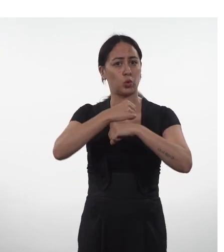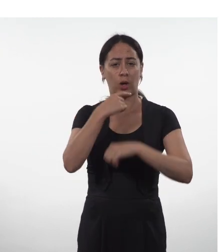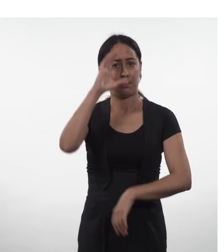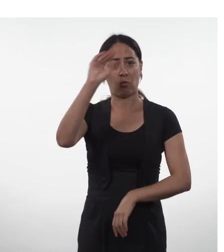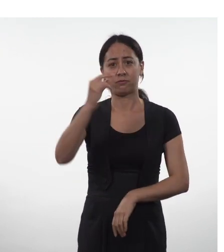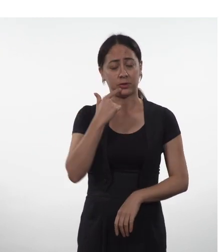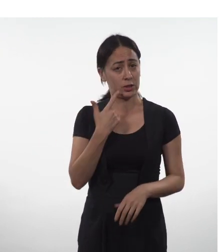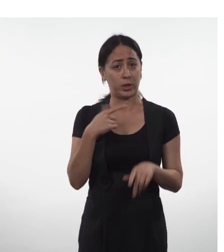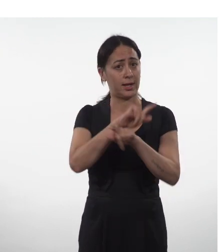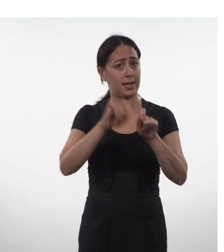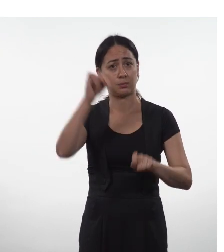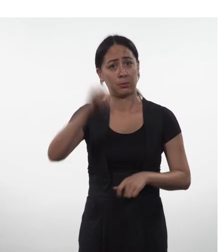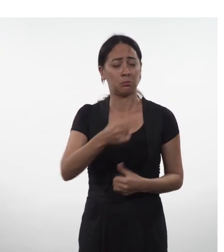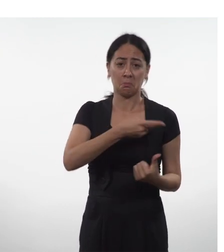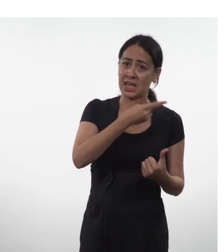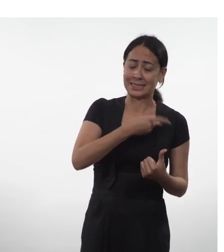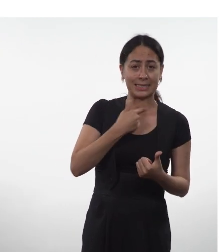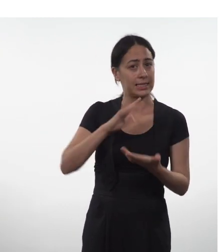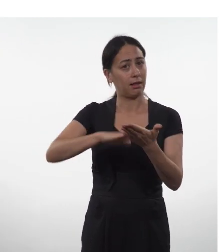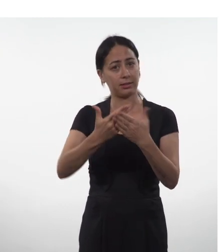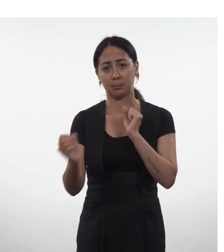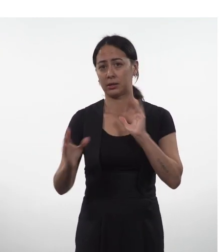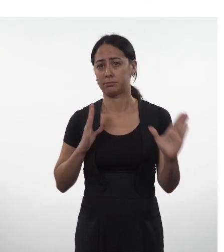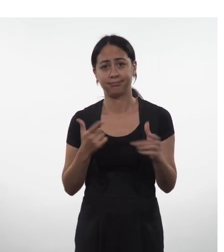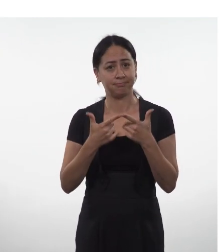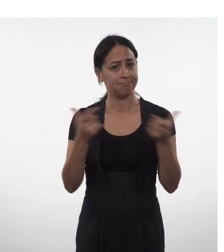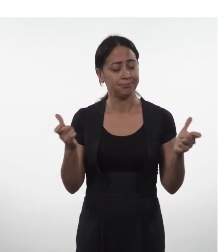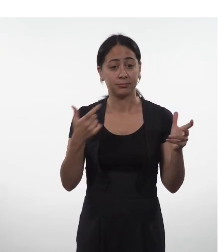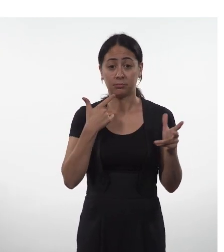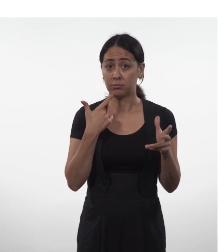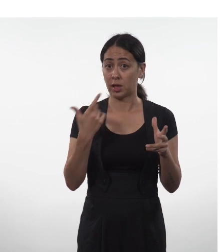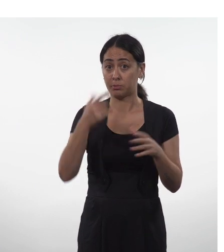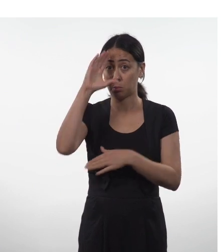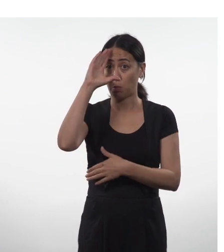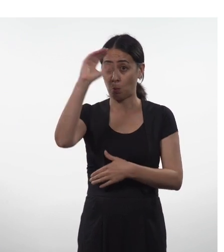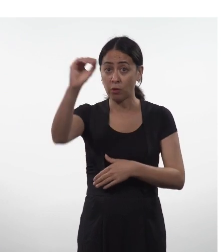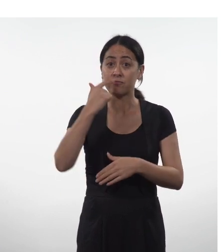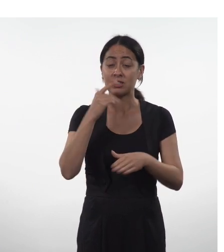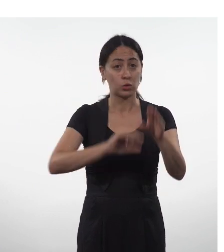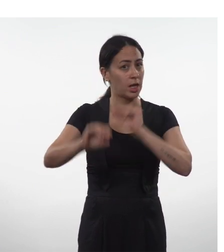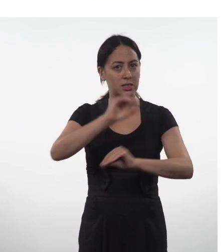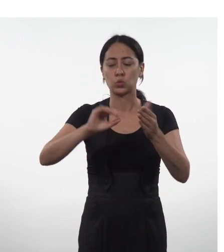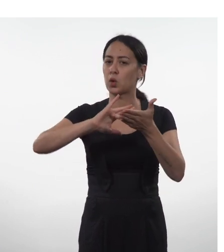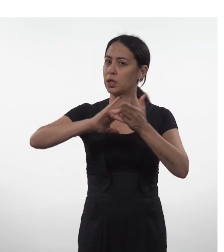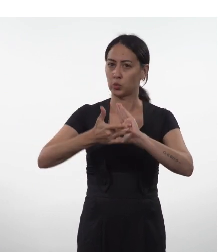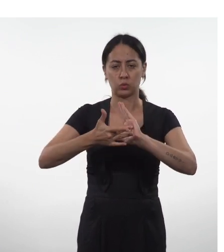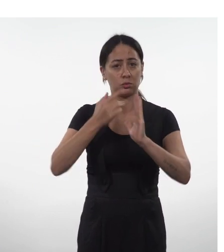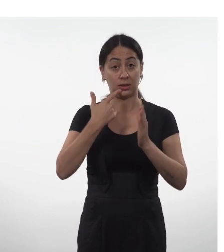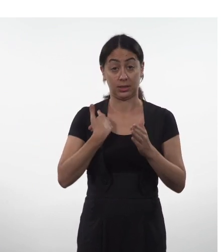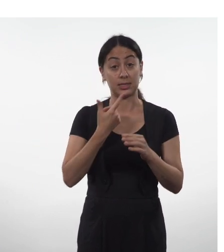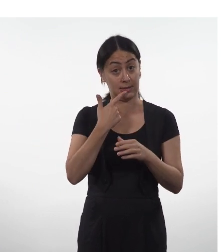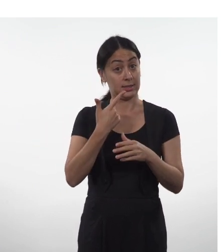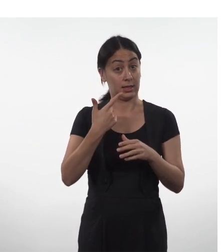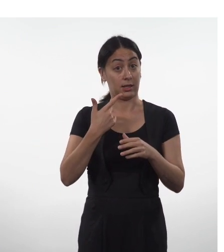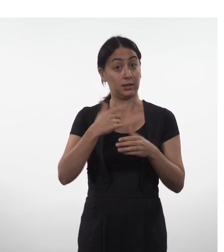au même titre que les médecins, les intermédiateurs au même titre que les médecins, les interprètes ou n'importe quel professionnel de soins, de manière extrêmement stricte, ce qui